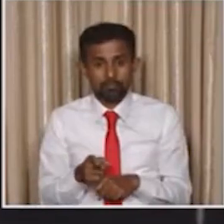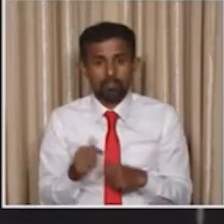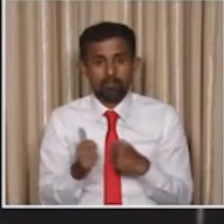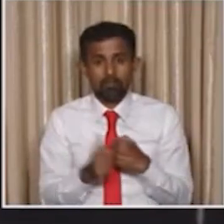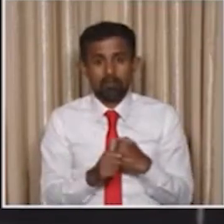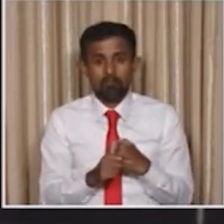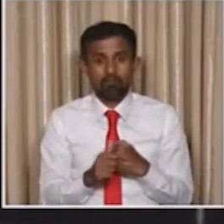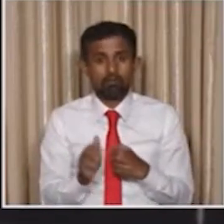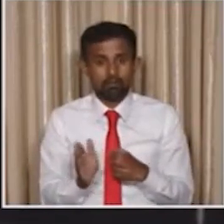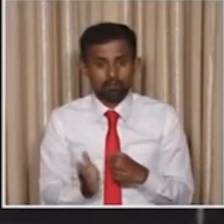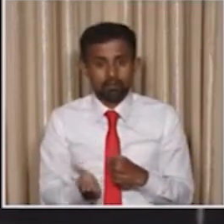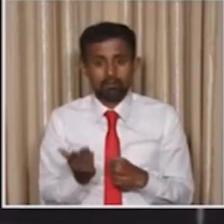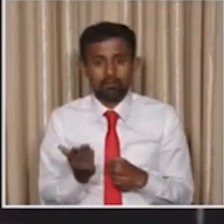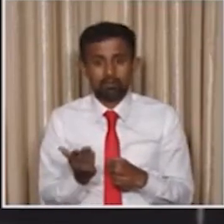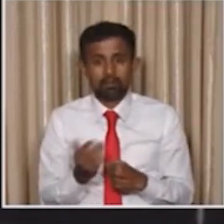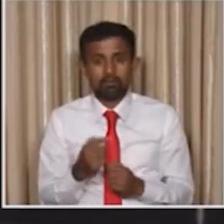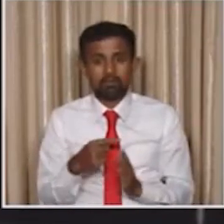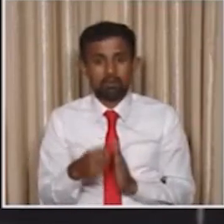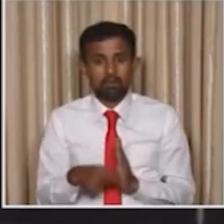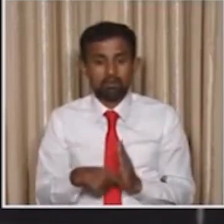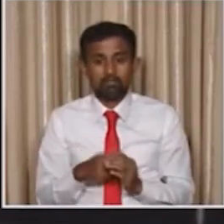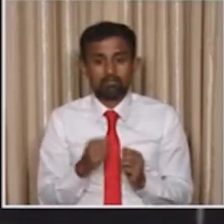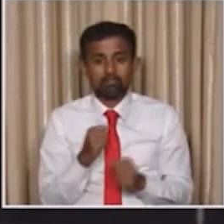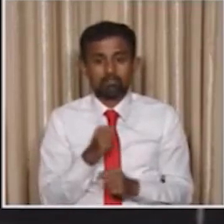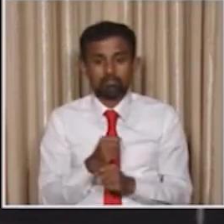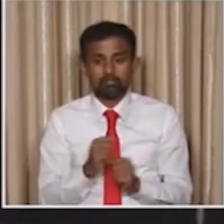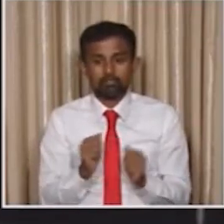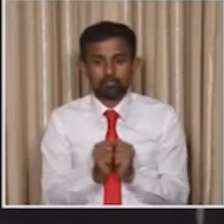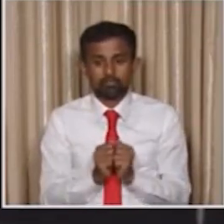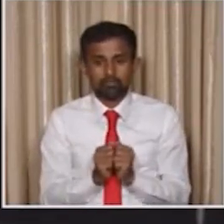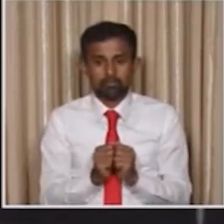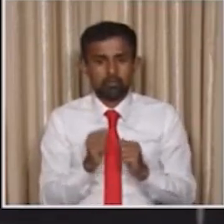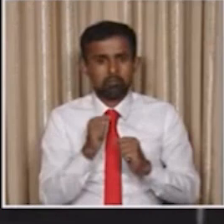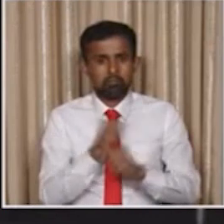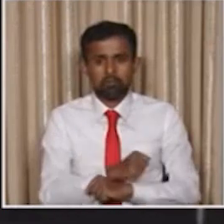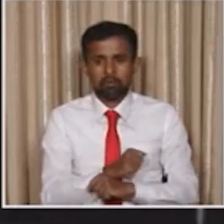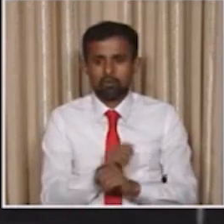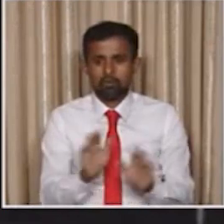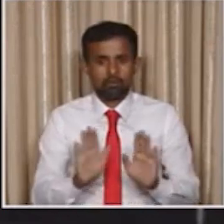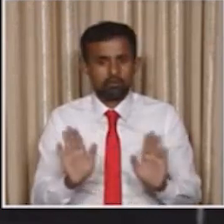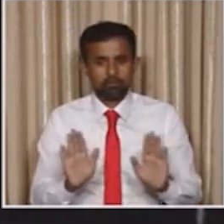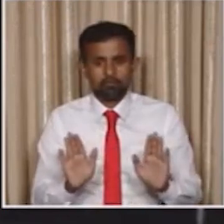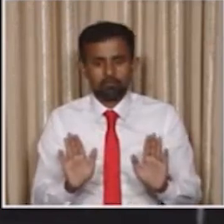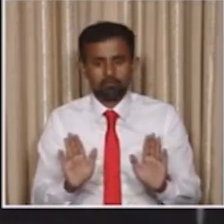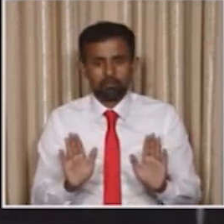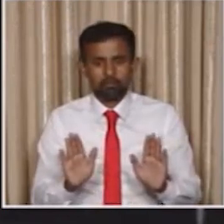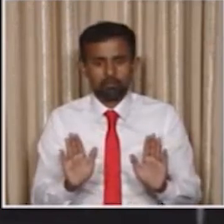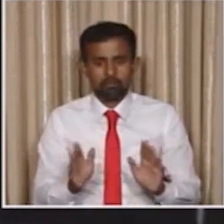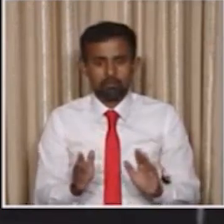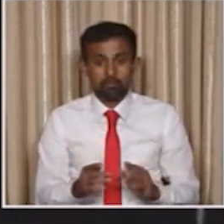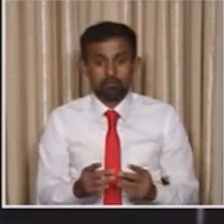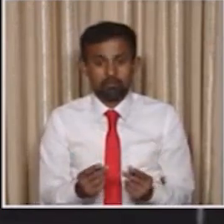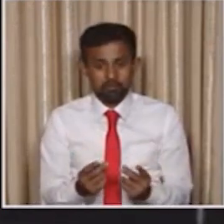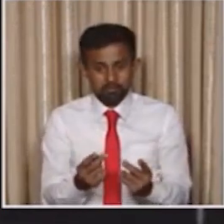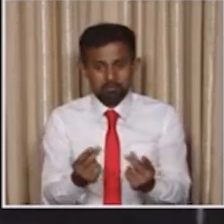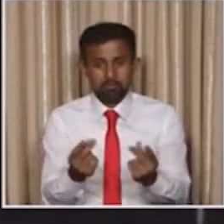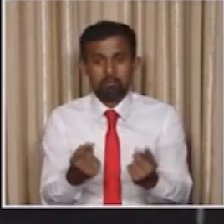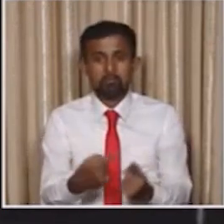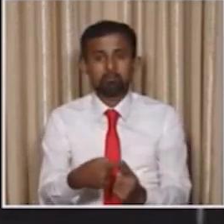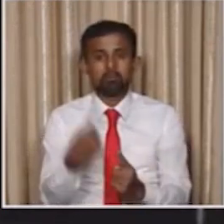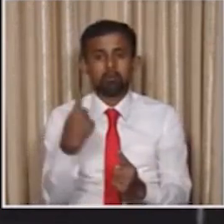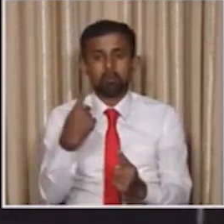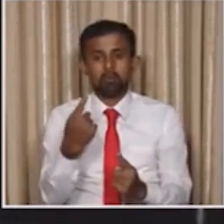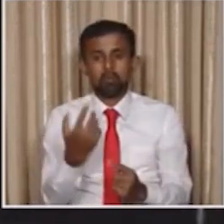පිහිටුවලා තිබෙන්නේ රටේ සහ රජයේ කාර්යය අකර්මණ්‍ය කිරීම සඳහා නෙවෙයි. එහෙනම් ඊට වඩා වේගයෙන් සිදු කරන්න.